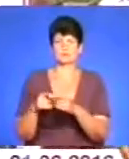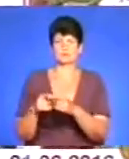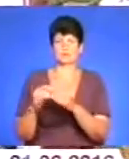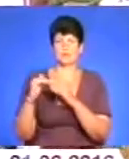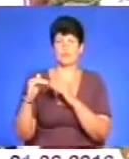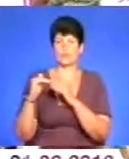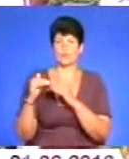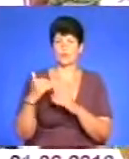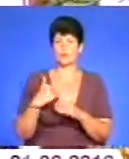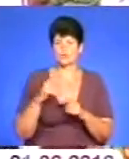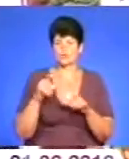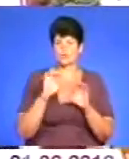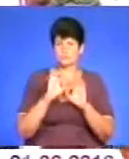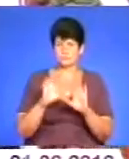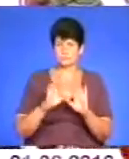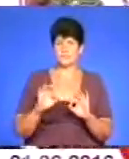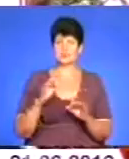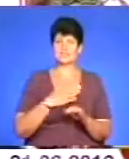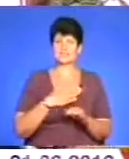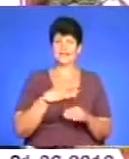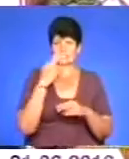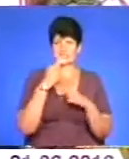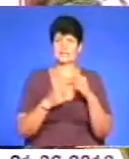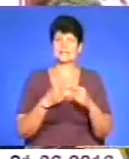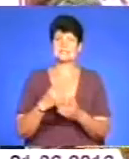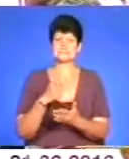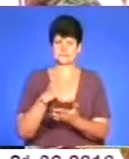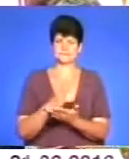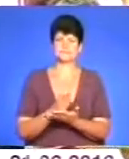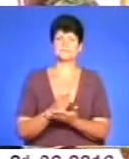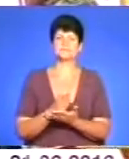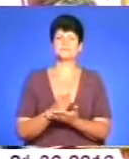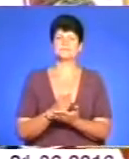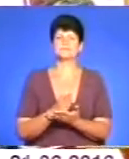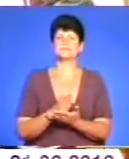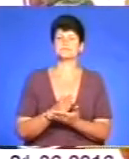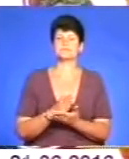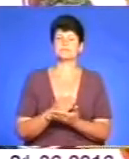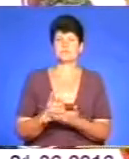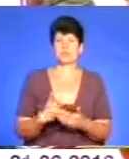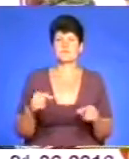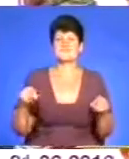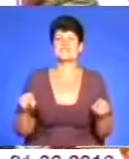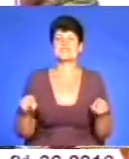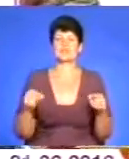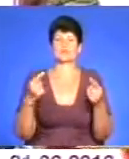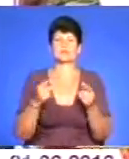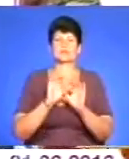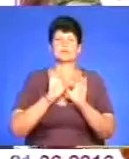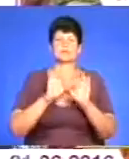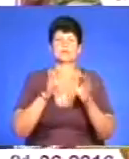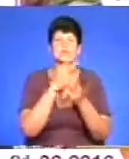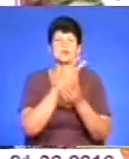Ми хочемо до людей донести, що наші традиції ще живуть, що ми хочемо відновити і донести до всіх,